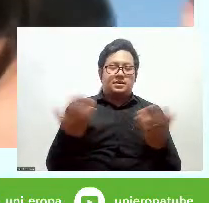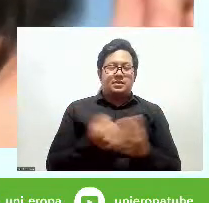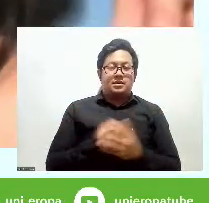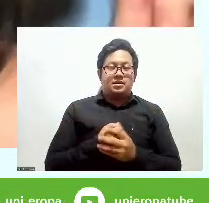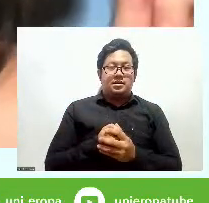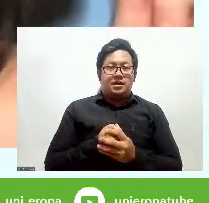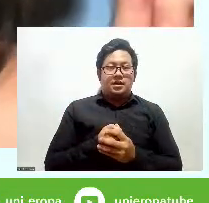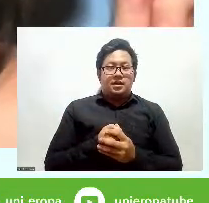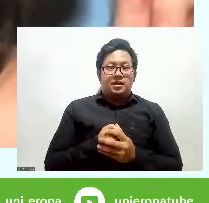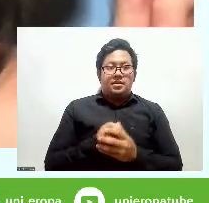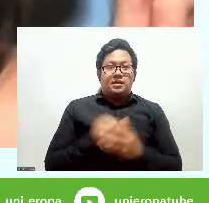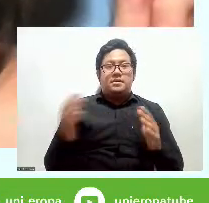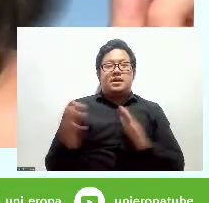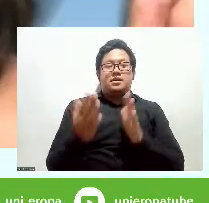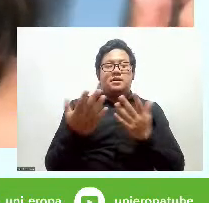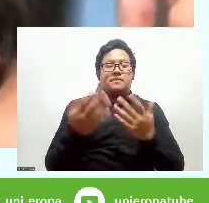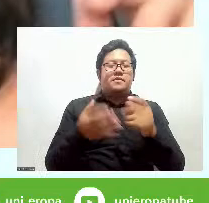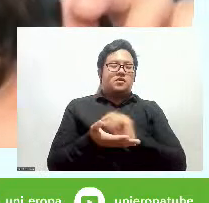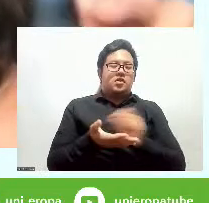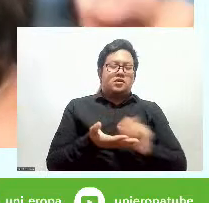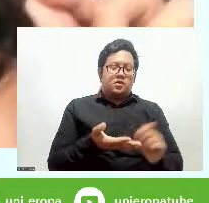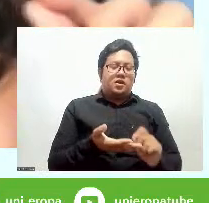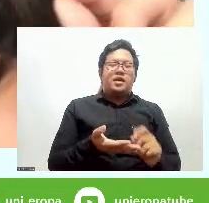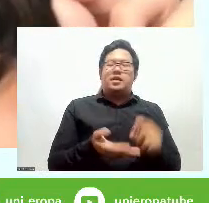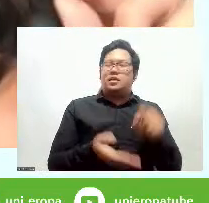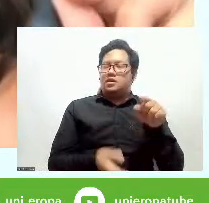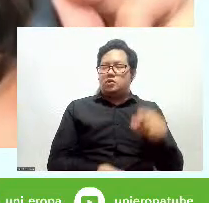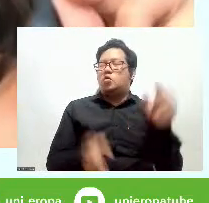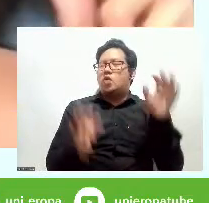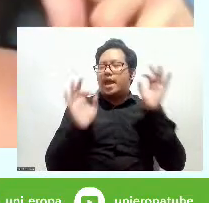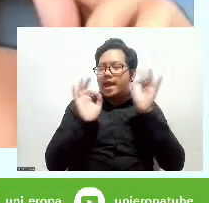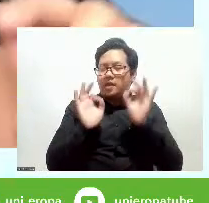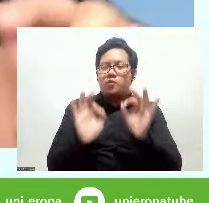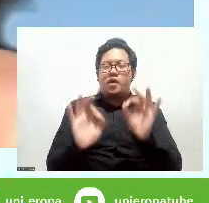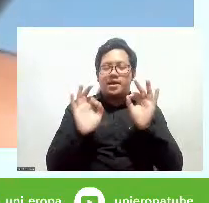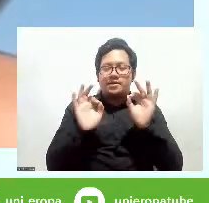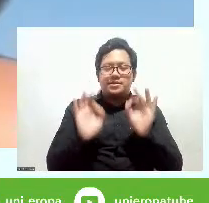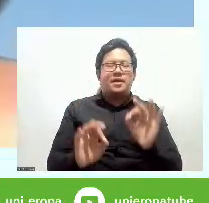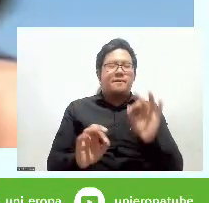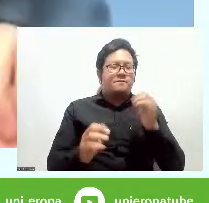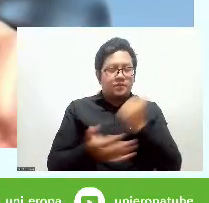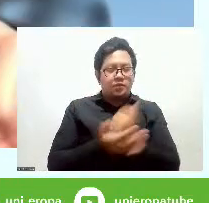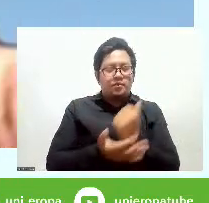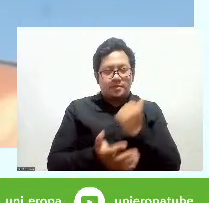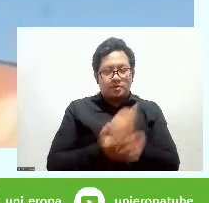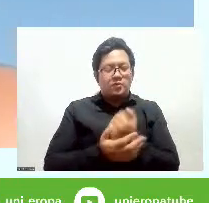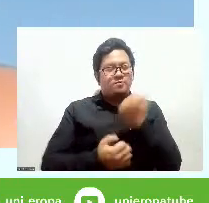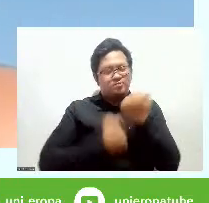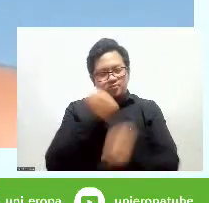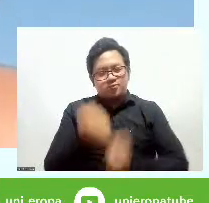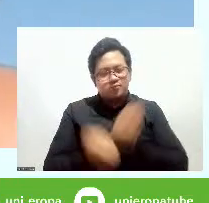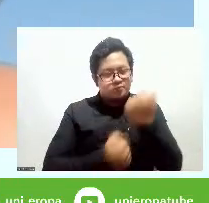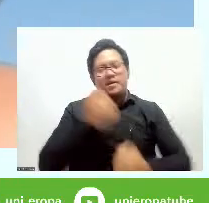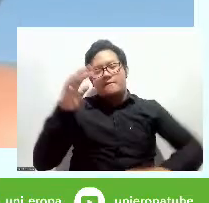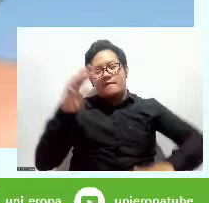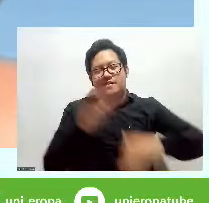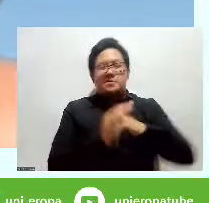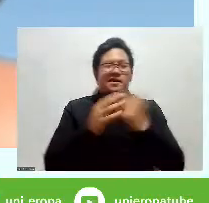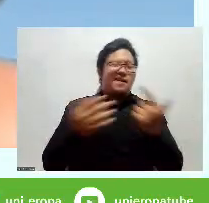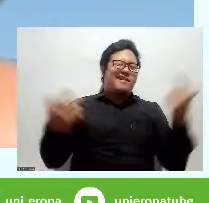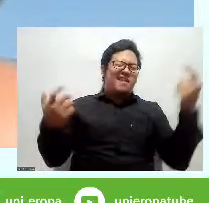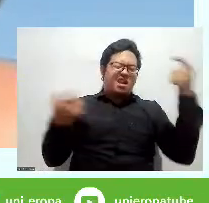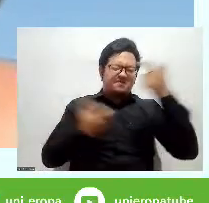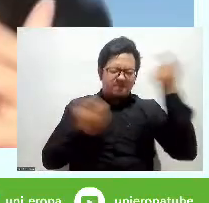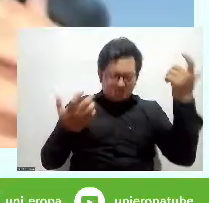itu paling itu pengedukasian yang paling maksimal belum maksimal ya ekspresi pulang itu harus dilakukan